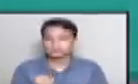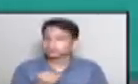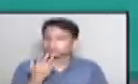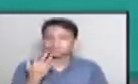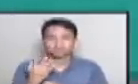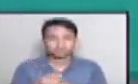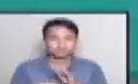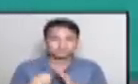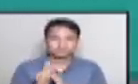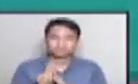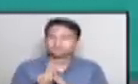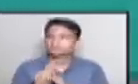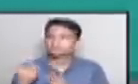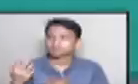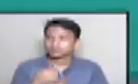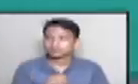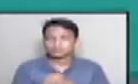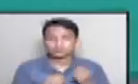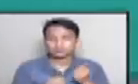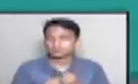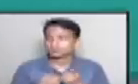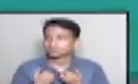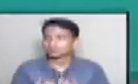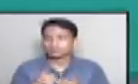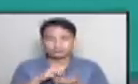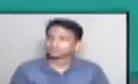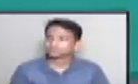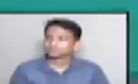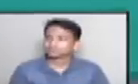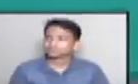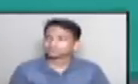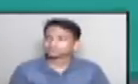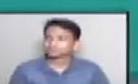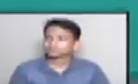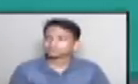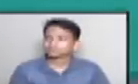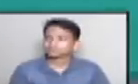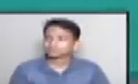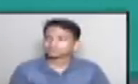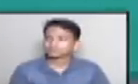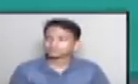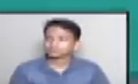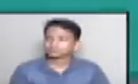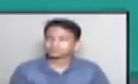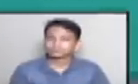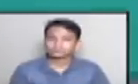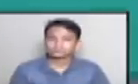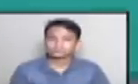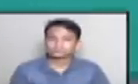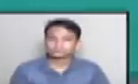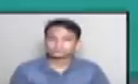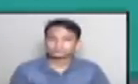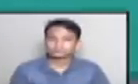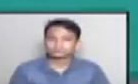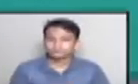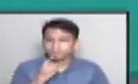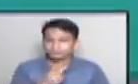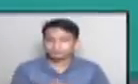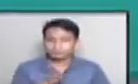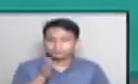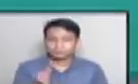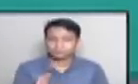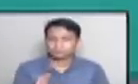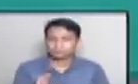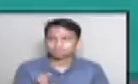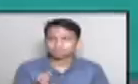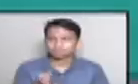and then nandoon yung mga kaltas nila, so forth and so on. Dito wala, ma'am eh. Sige, sir. ma'am, pupunta kami dyan. Hindi sila pwede masibak. Dahil kapag